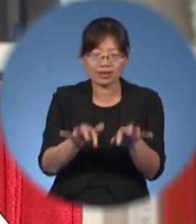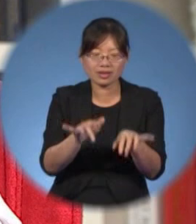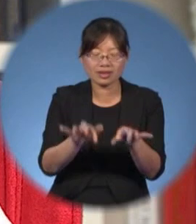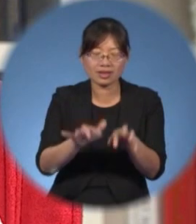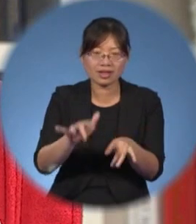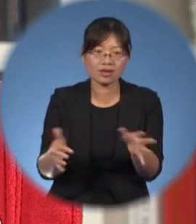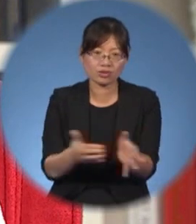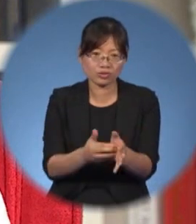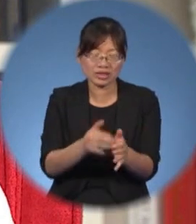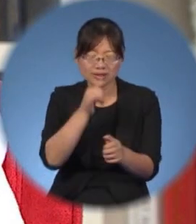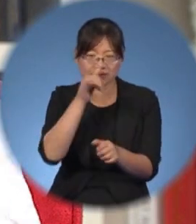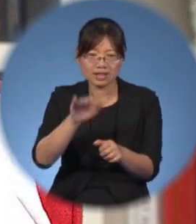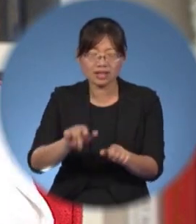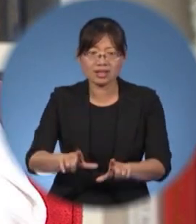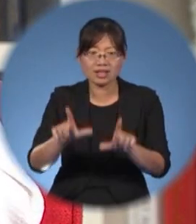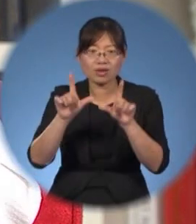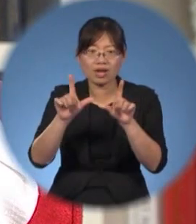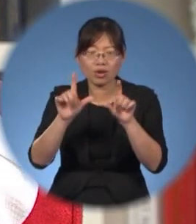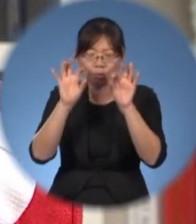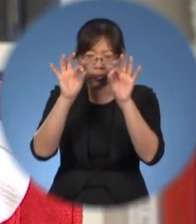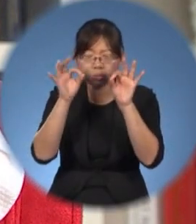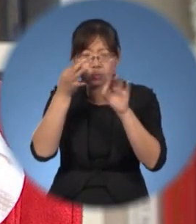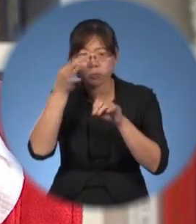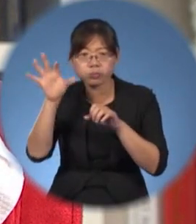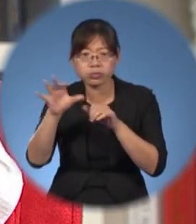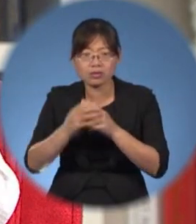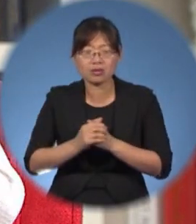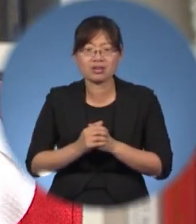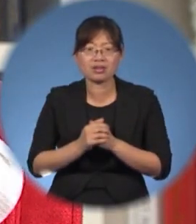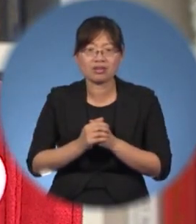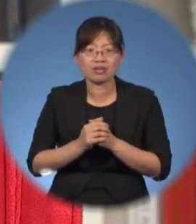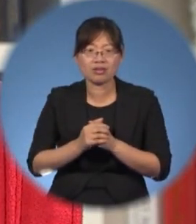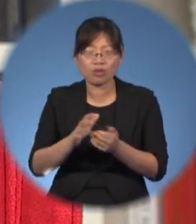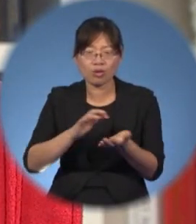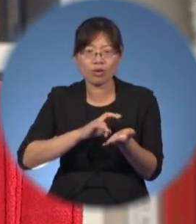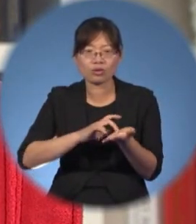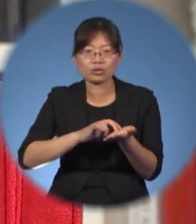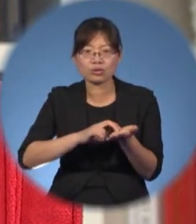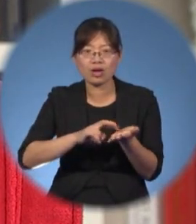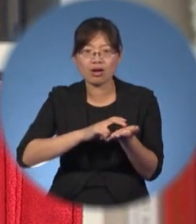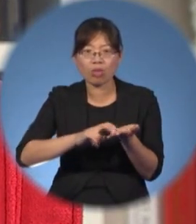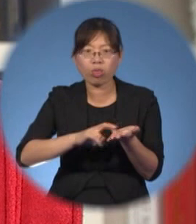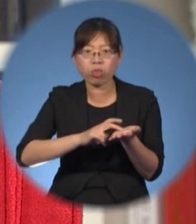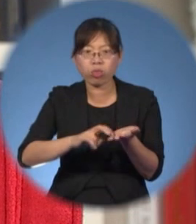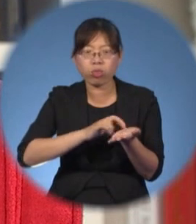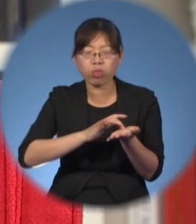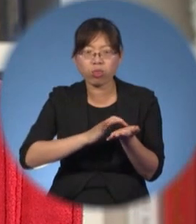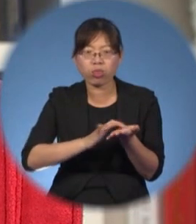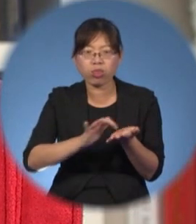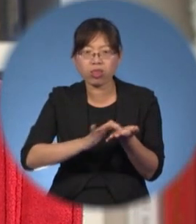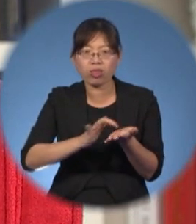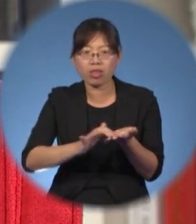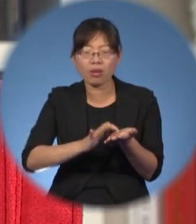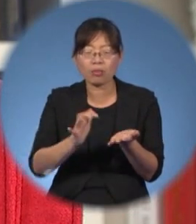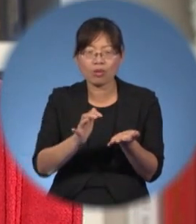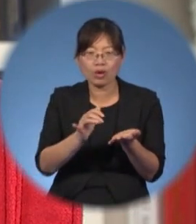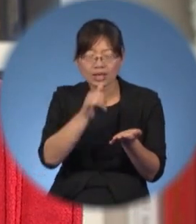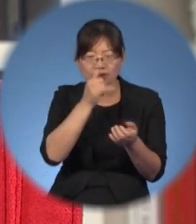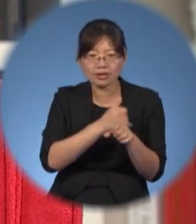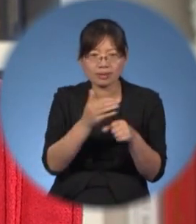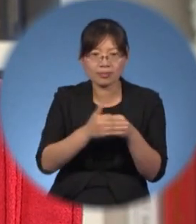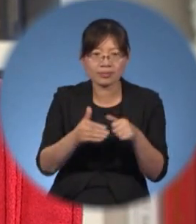말았는데. 그날따라 보지 못했던 전보 기호가 나와서 네. 근데